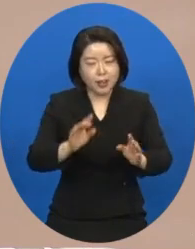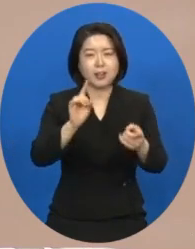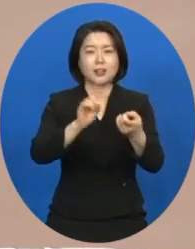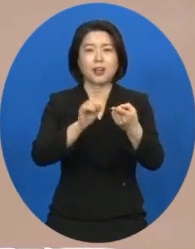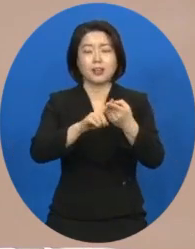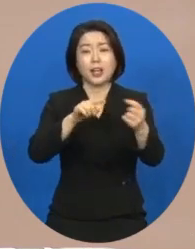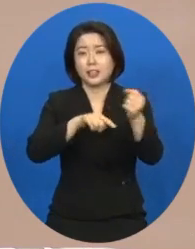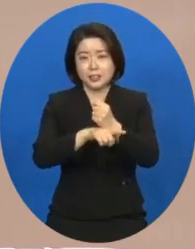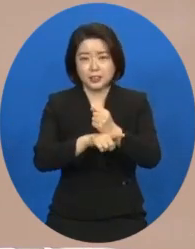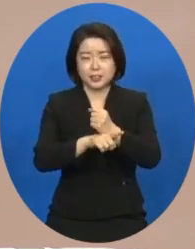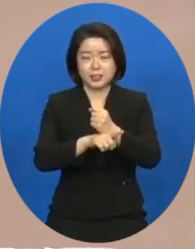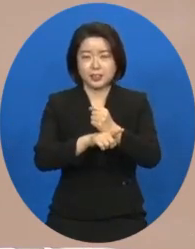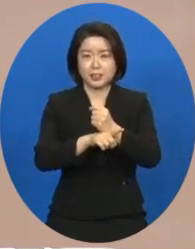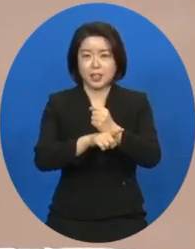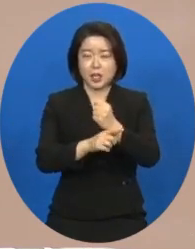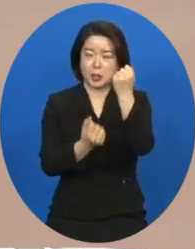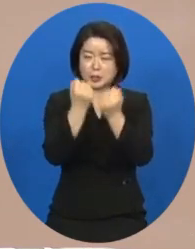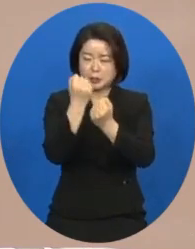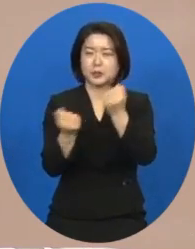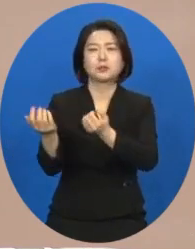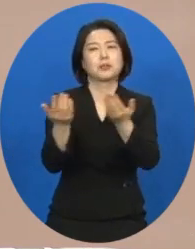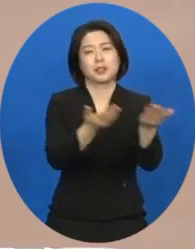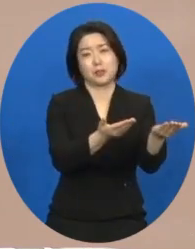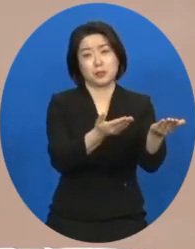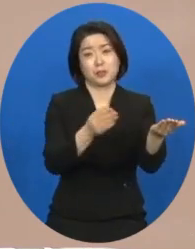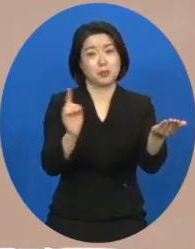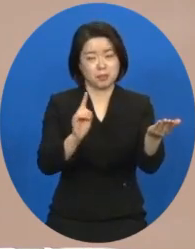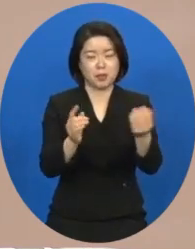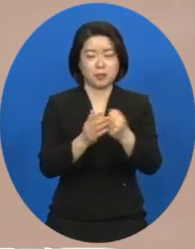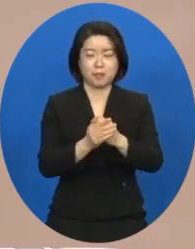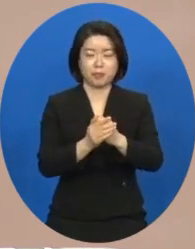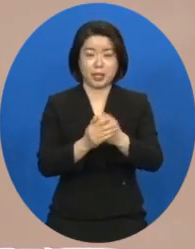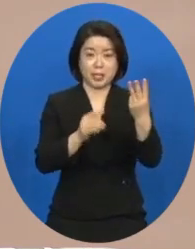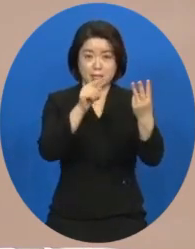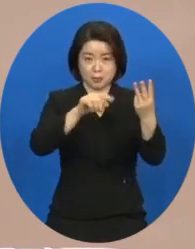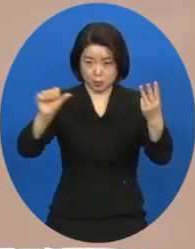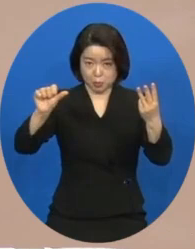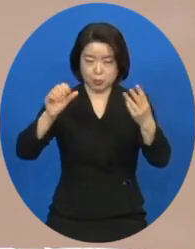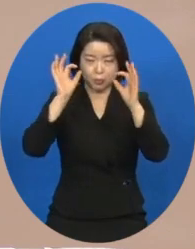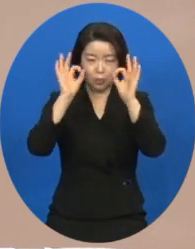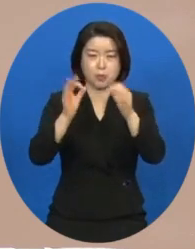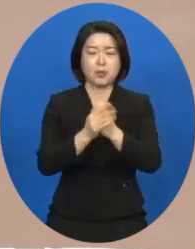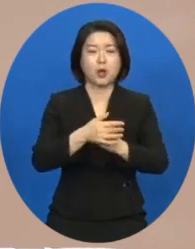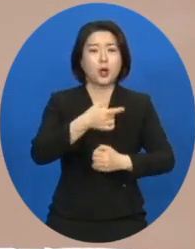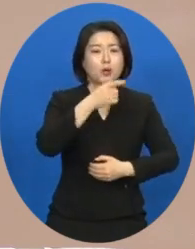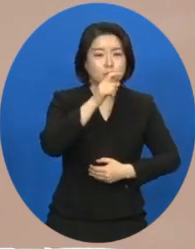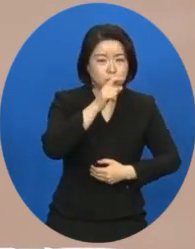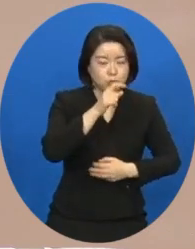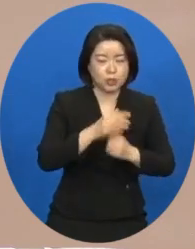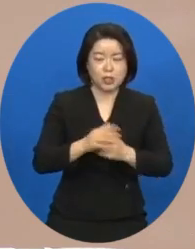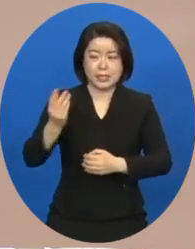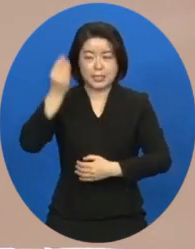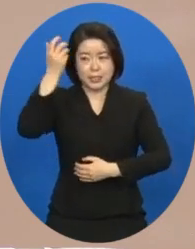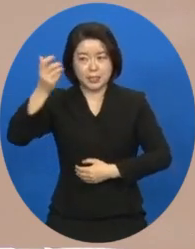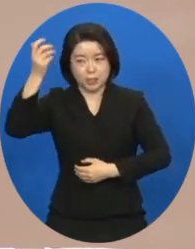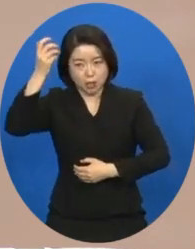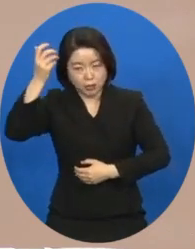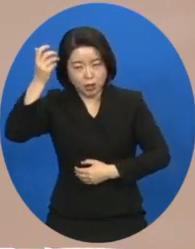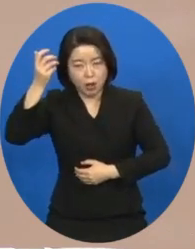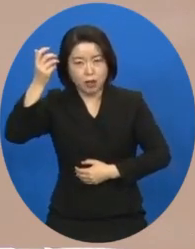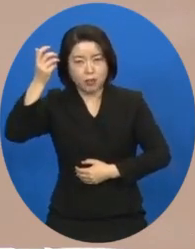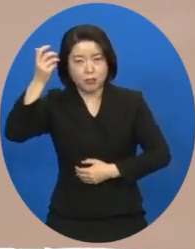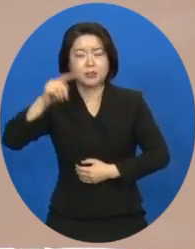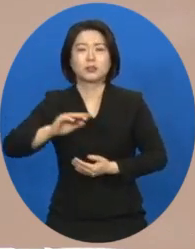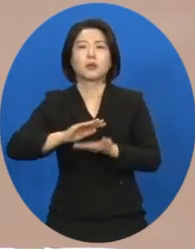무슨 의미인지를 설명을 하셨는데, 5절에 보니까 물과 성령으로 나는 것이라고